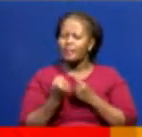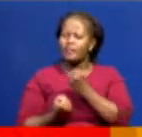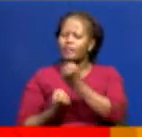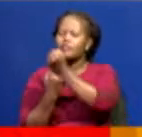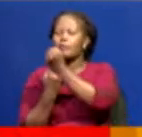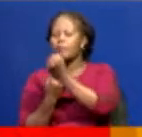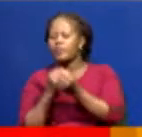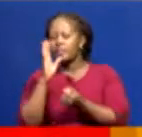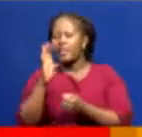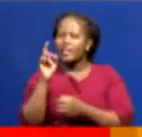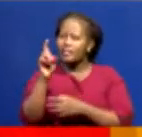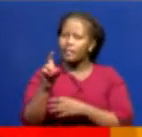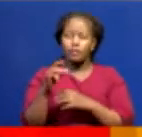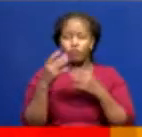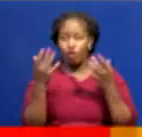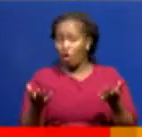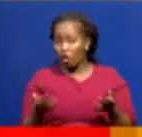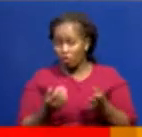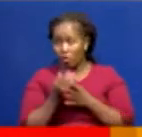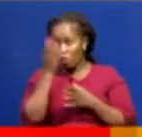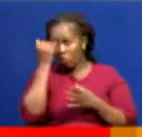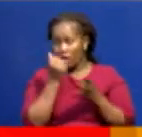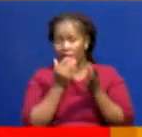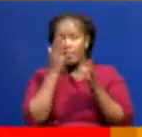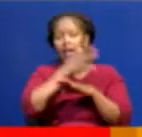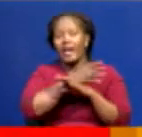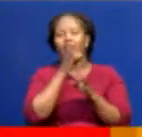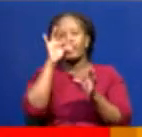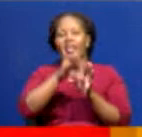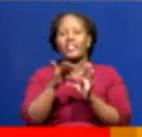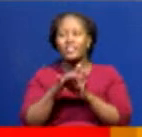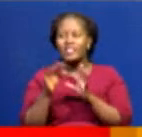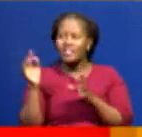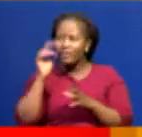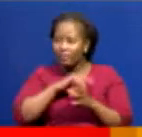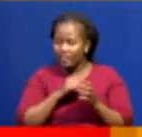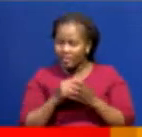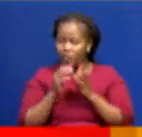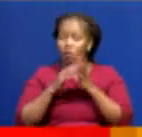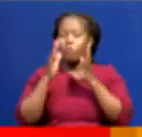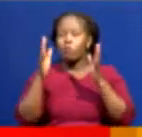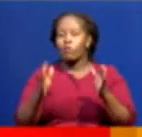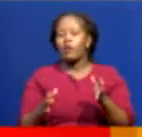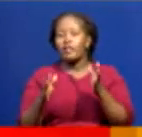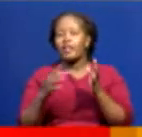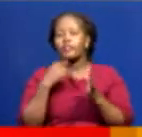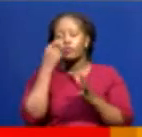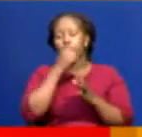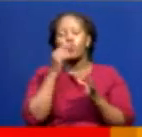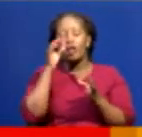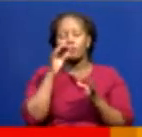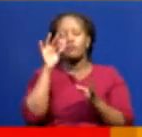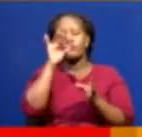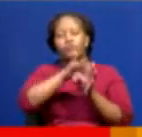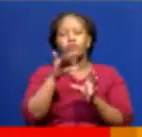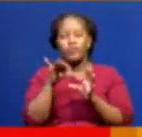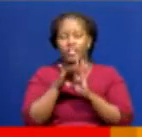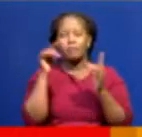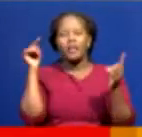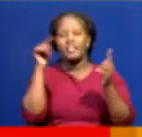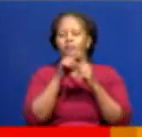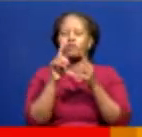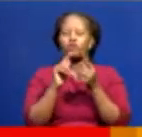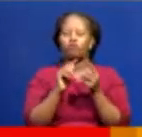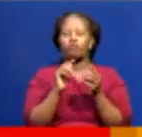unapata kuna baada ya uchaguzi kukamilika, wabunge ambao walikuwa wamechaguliwa kupitia upande huu wa Azimio la Umoja wakavuka upande